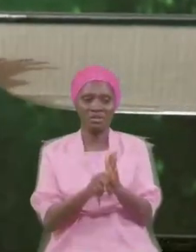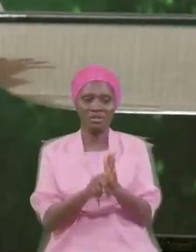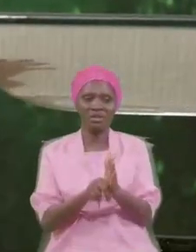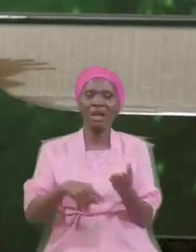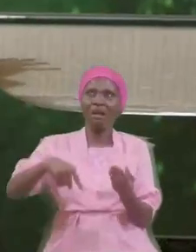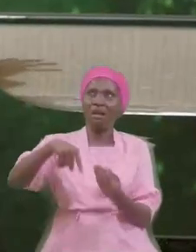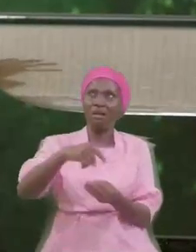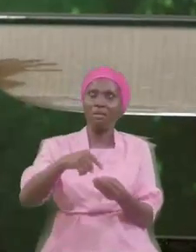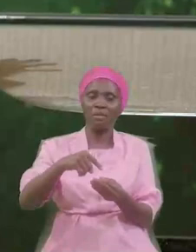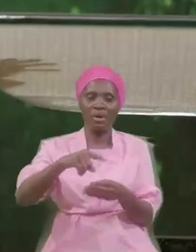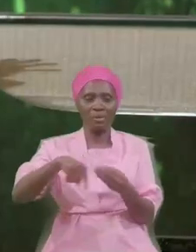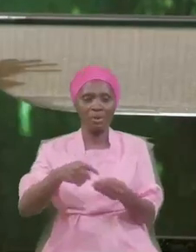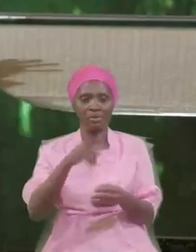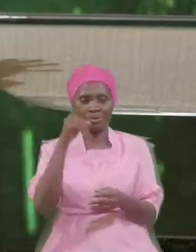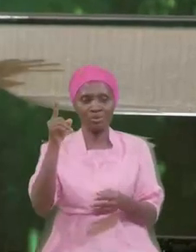Verset 10.